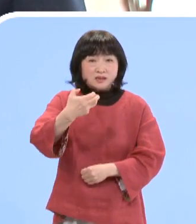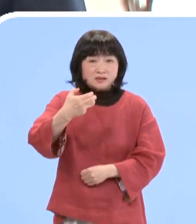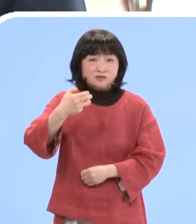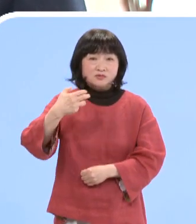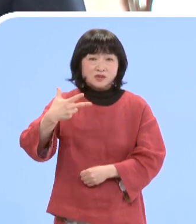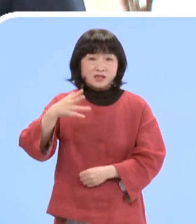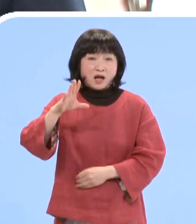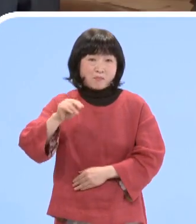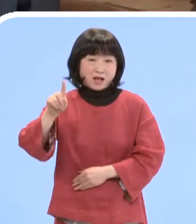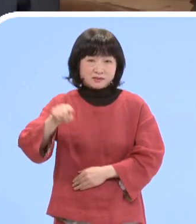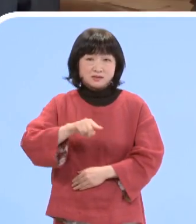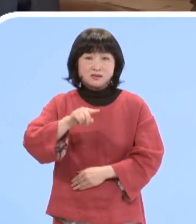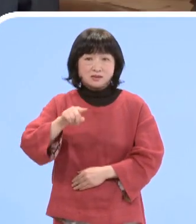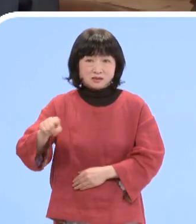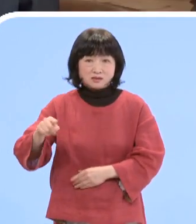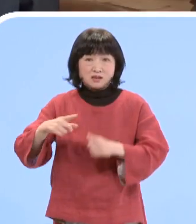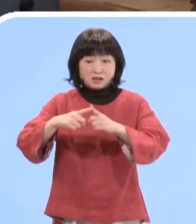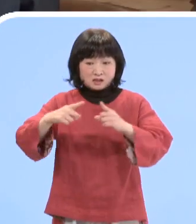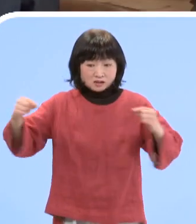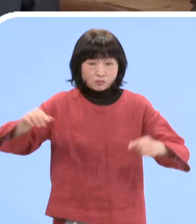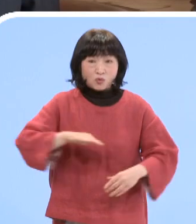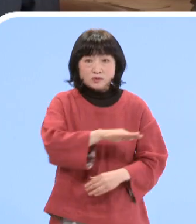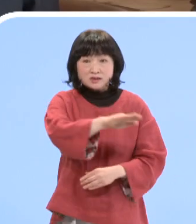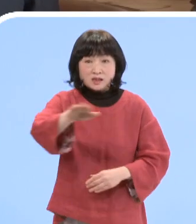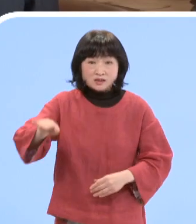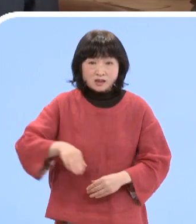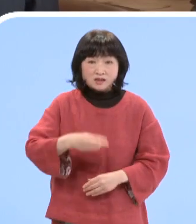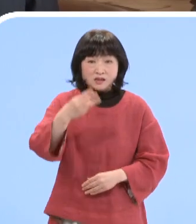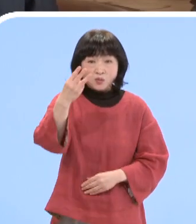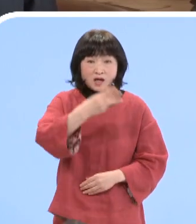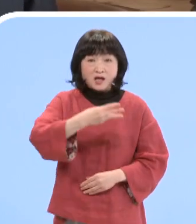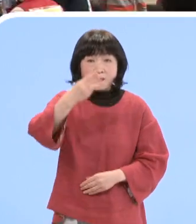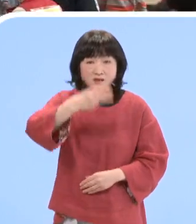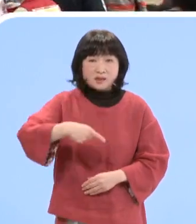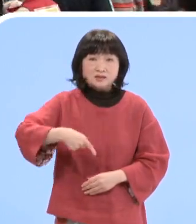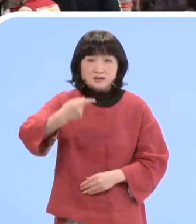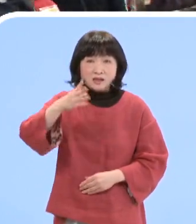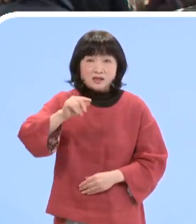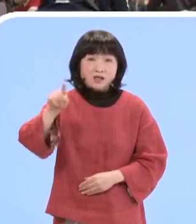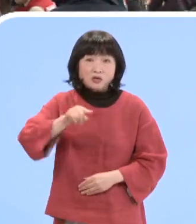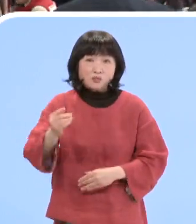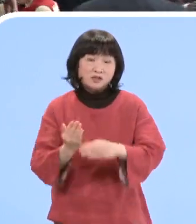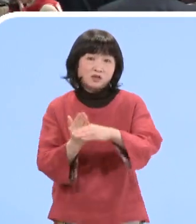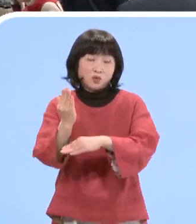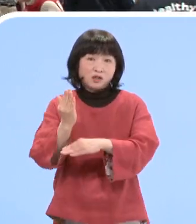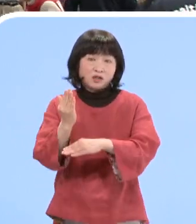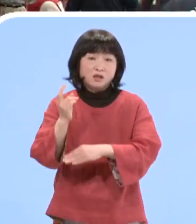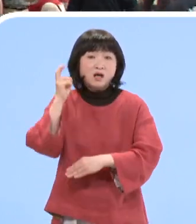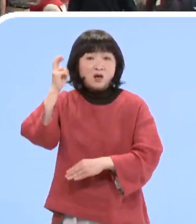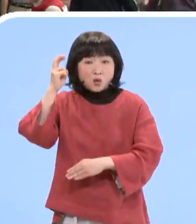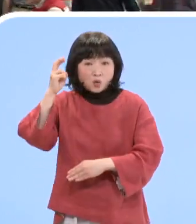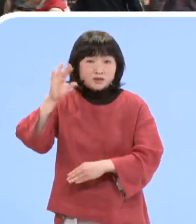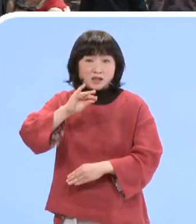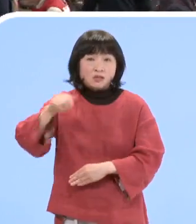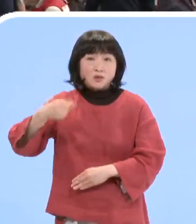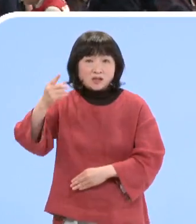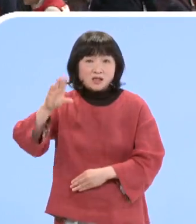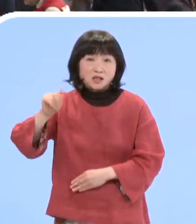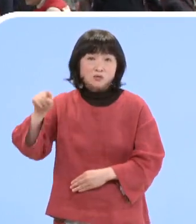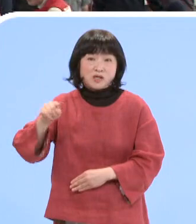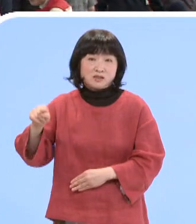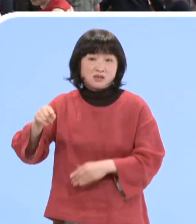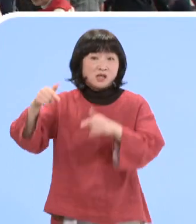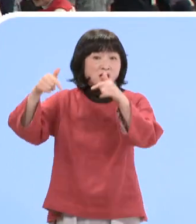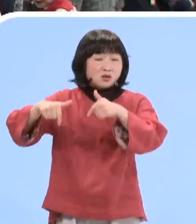187万なんですよ。日本全体にはね3100万人を超えたんですね。大阪は1100万、 はい、 京都は800